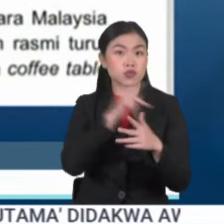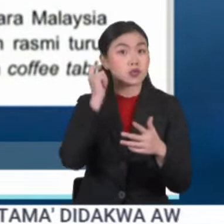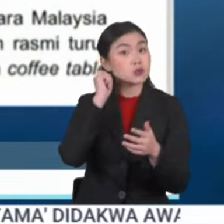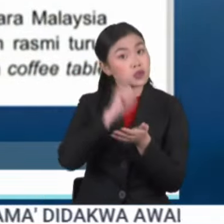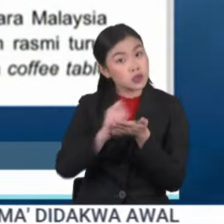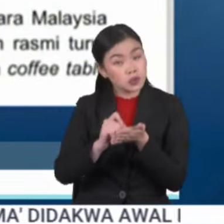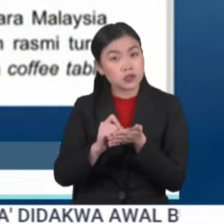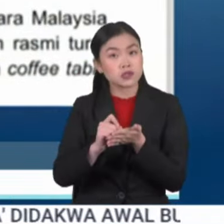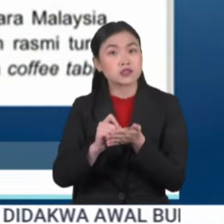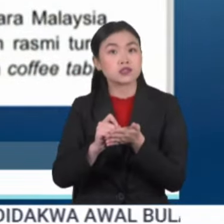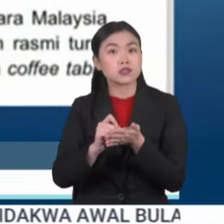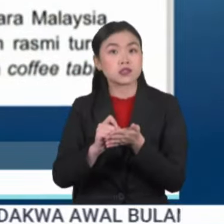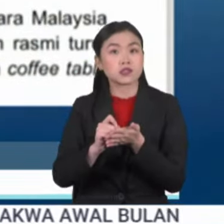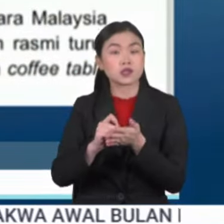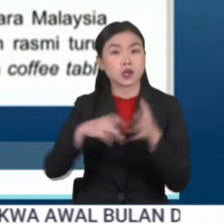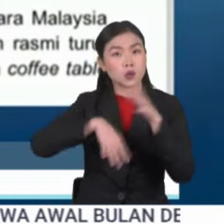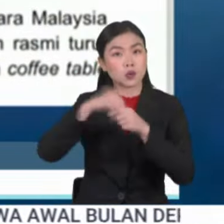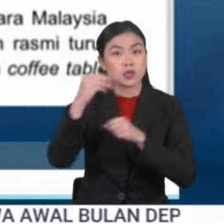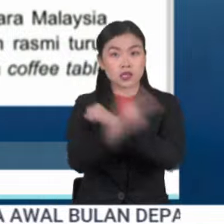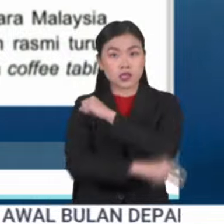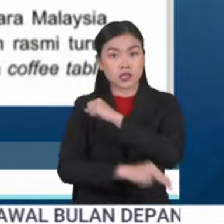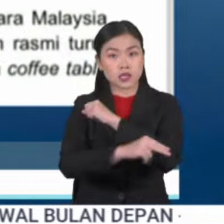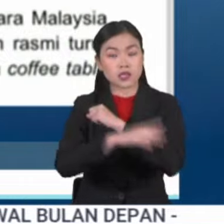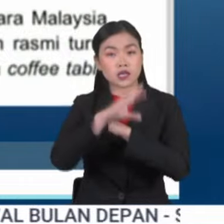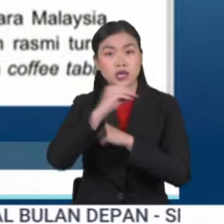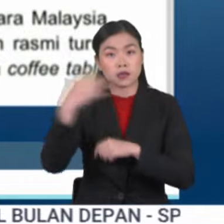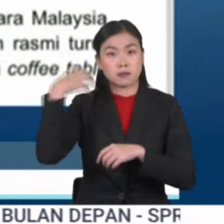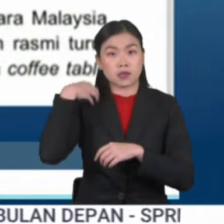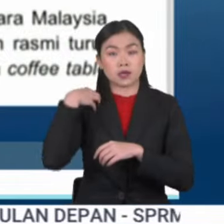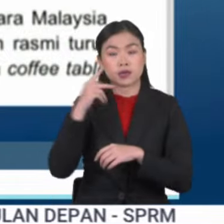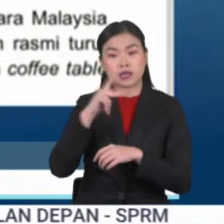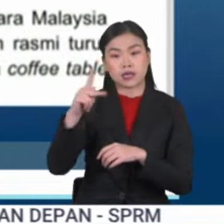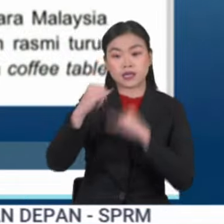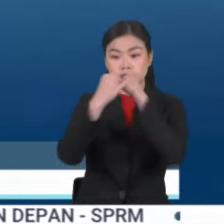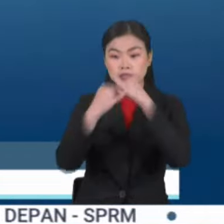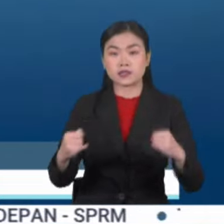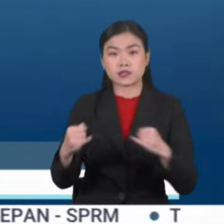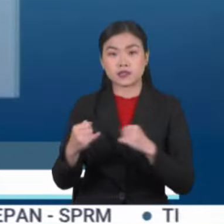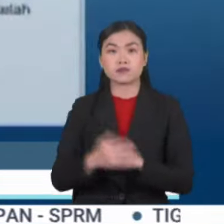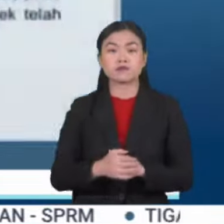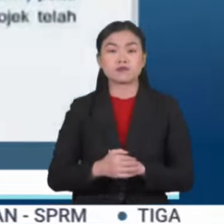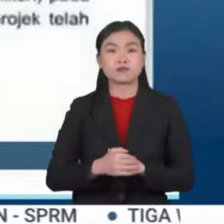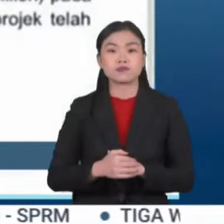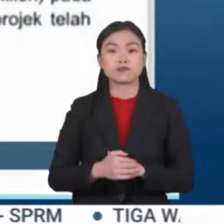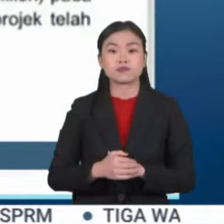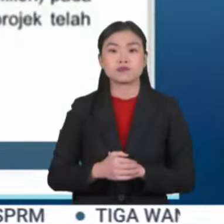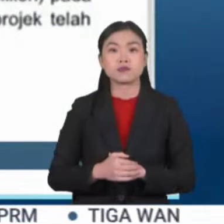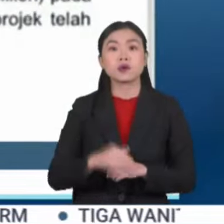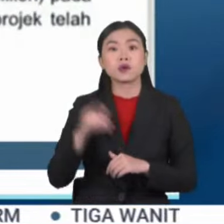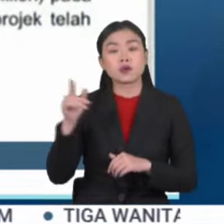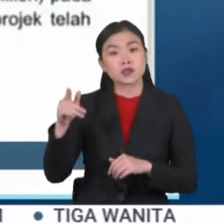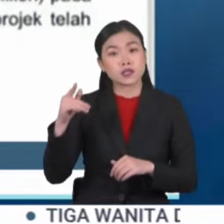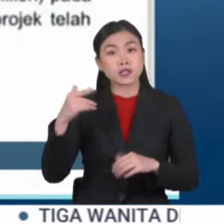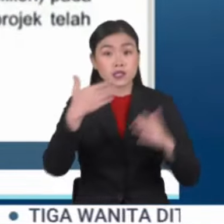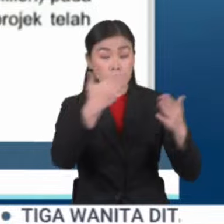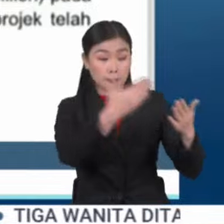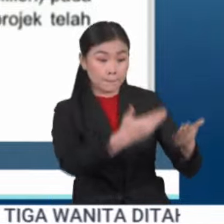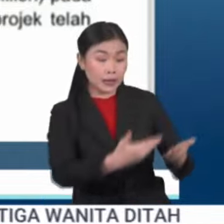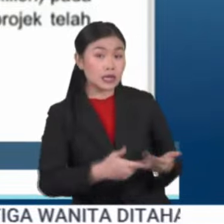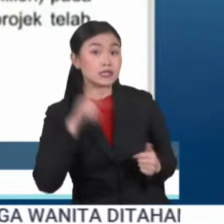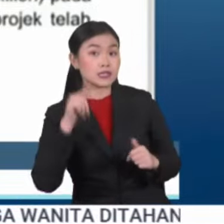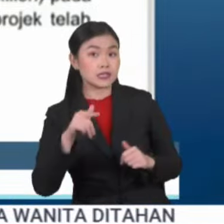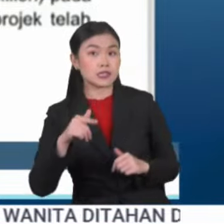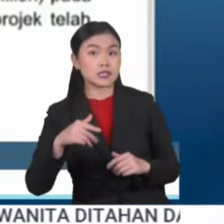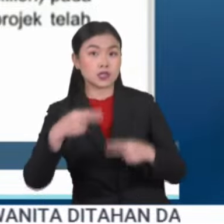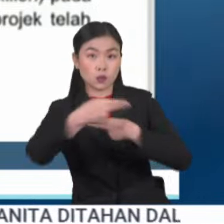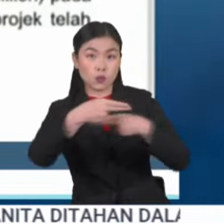Negeri Datuk Seri Amran Mohamad Zain serta pegawai kanan Istana Negara. Baginda dijangka menerima sambutan negara di Great Hall of the